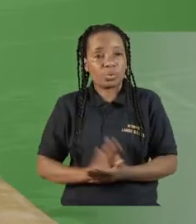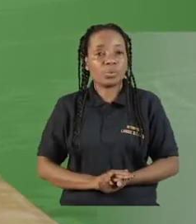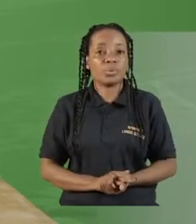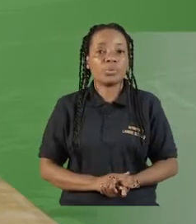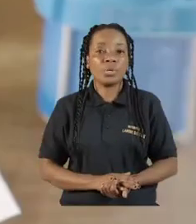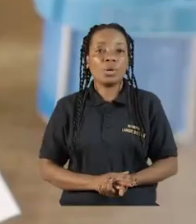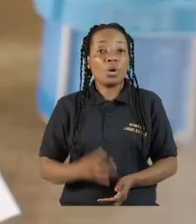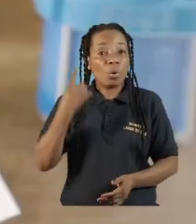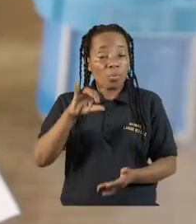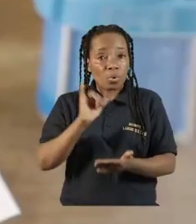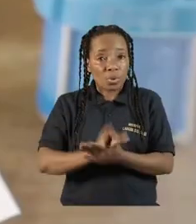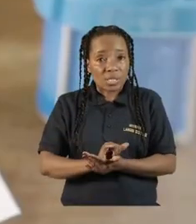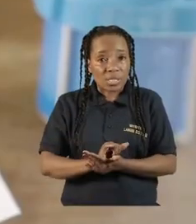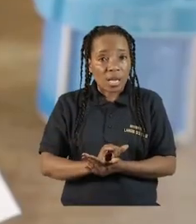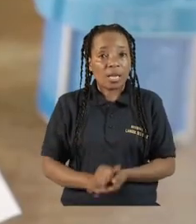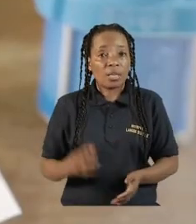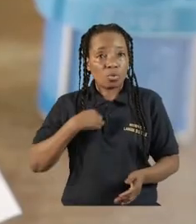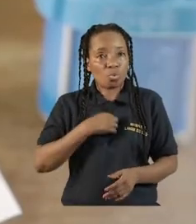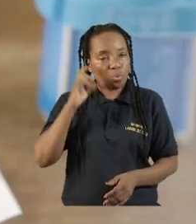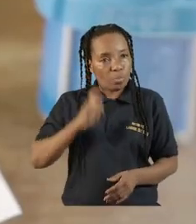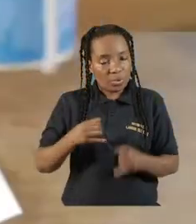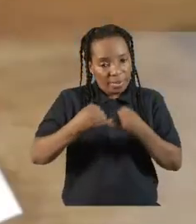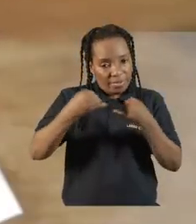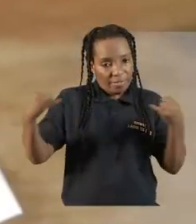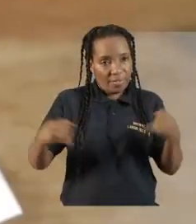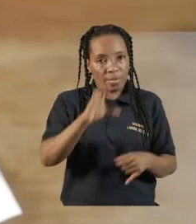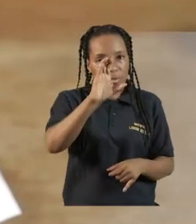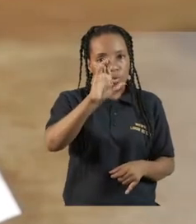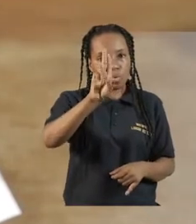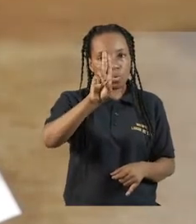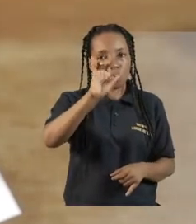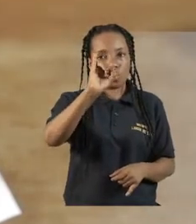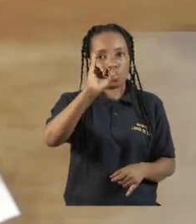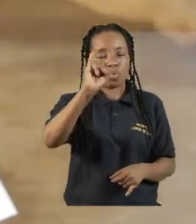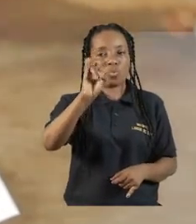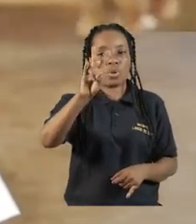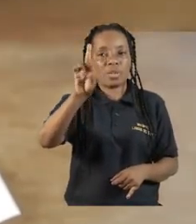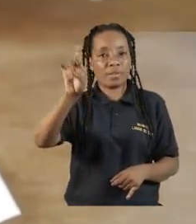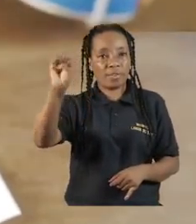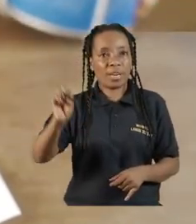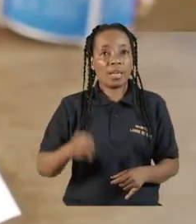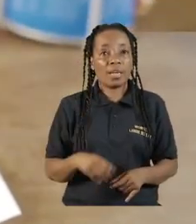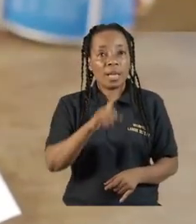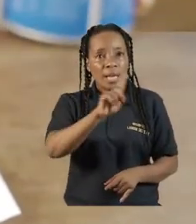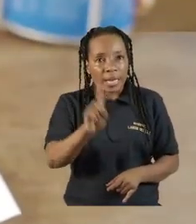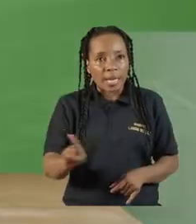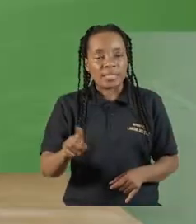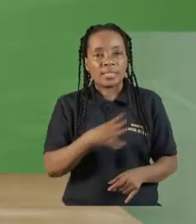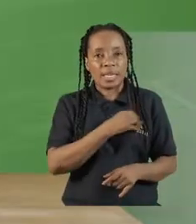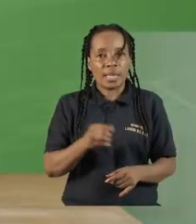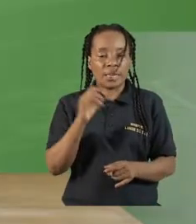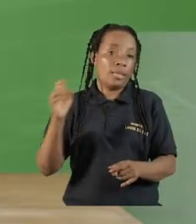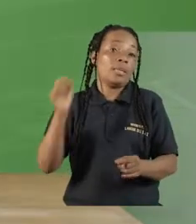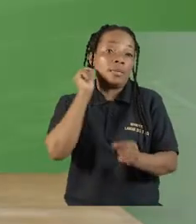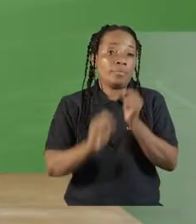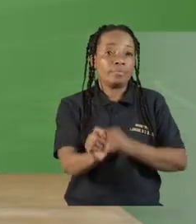nous avons besoin de cuivre métallique, d'un labo gaz et d'une boîte d'allumettes.